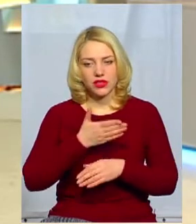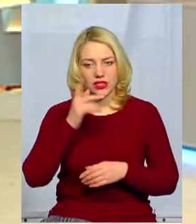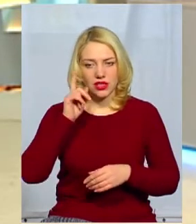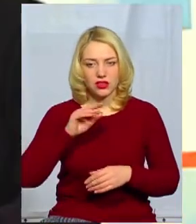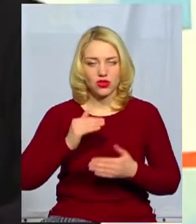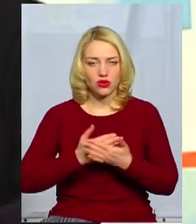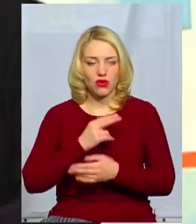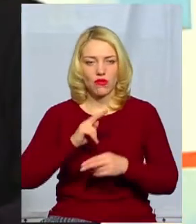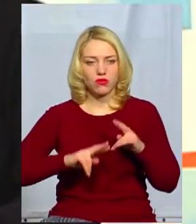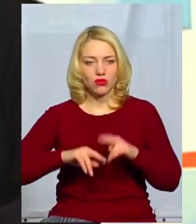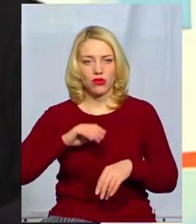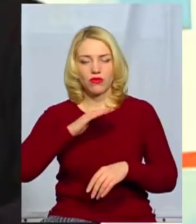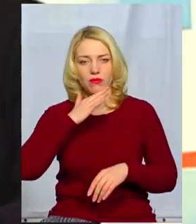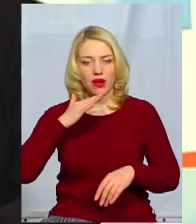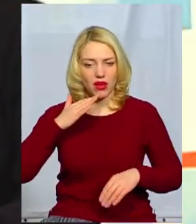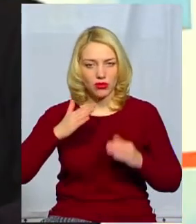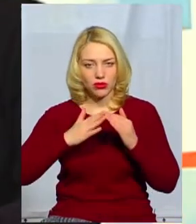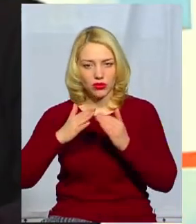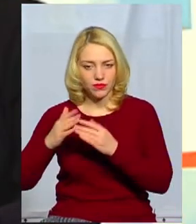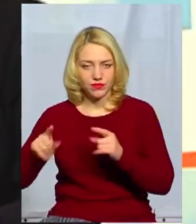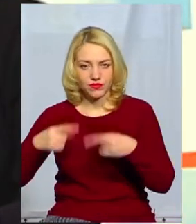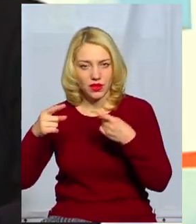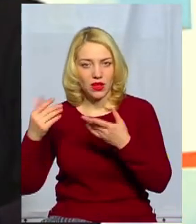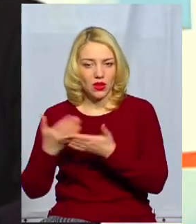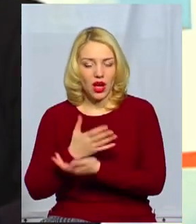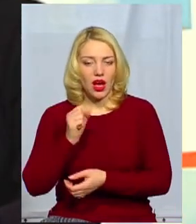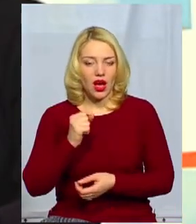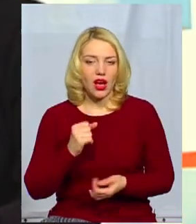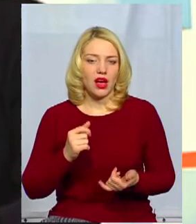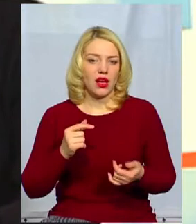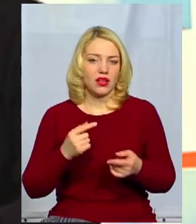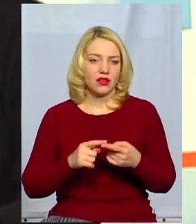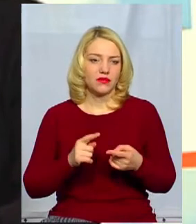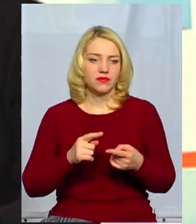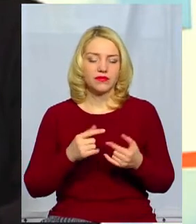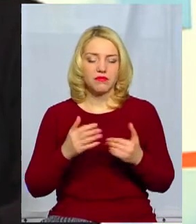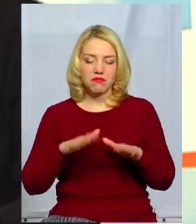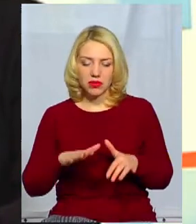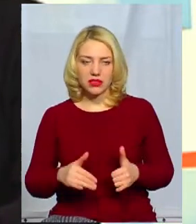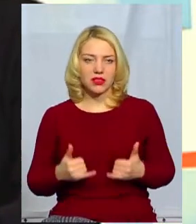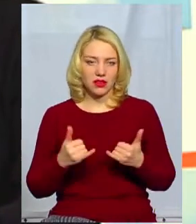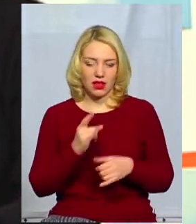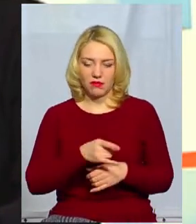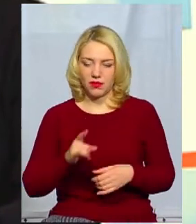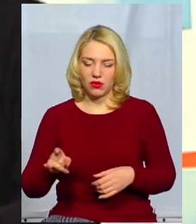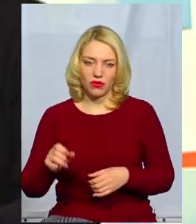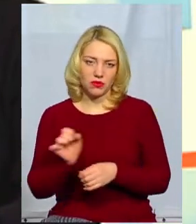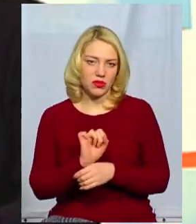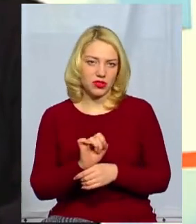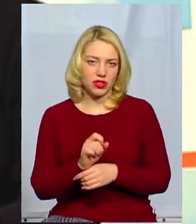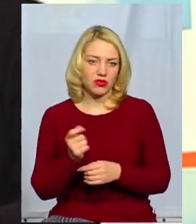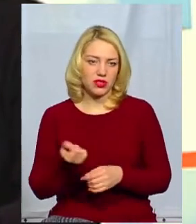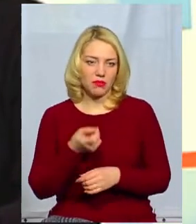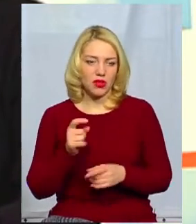зараз новобудов достатньо, а паркувань для них замало. Тому водії паркують